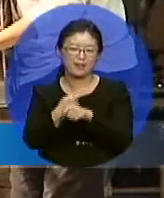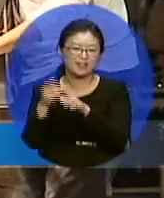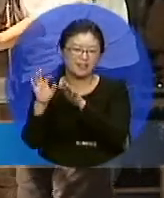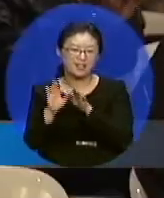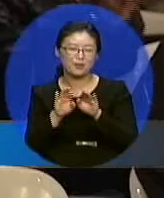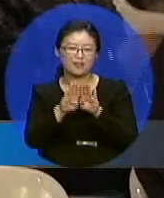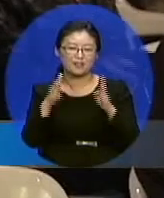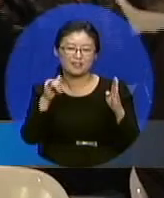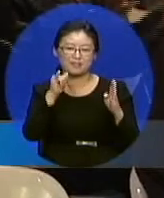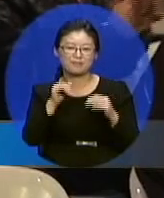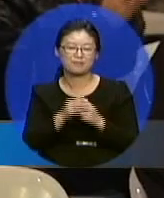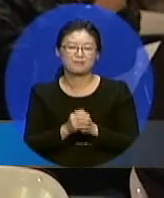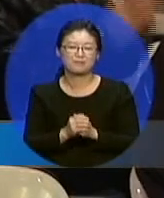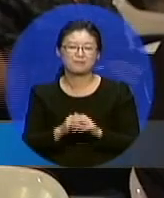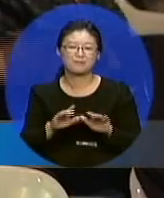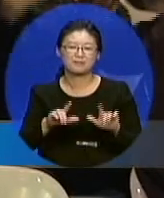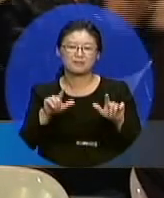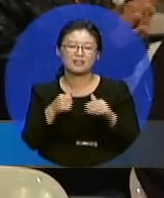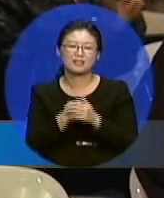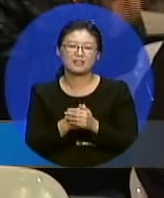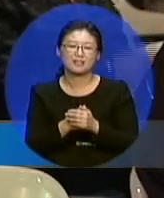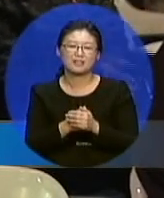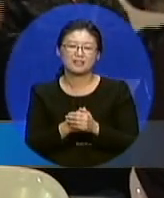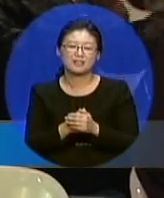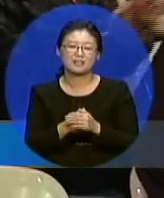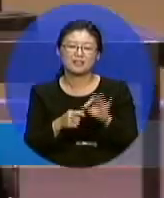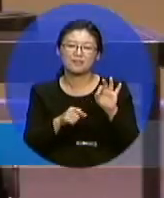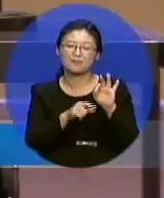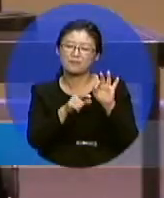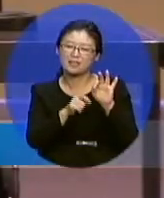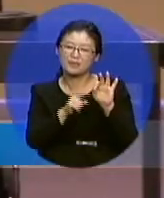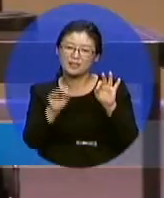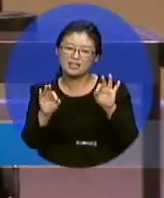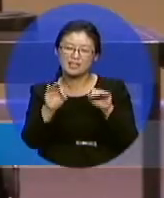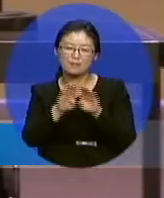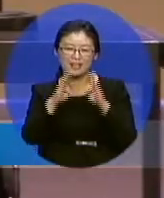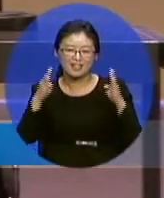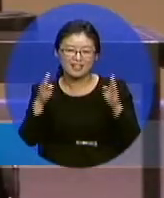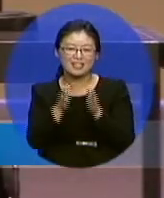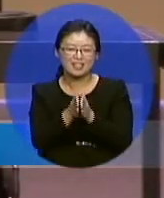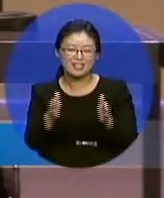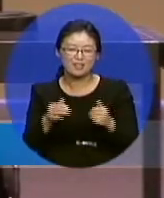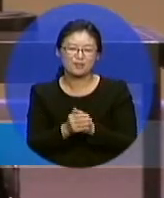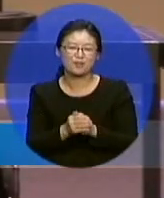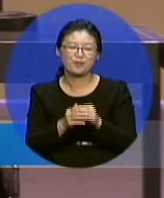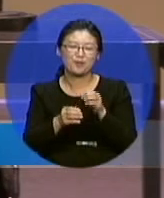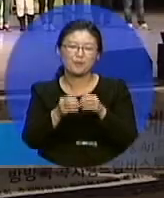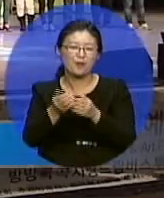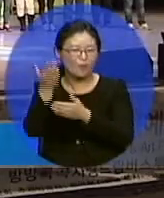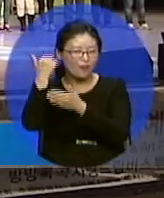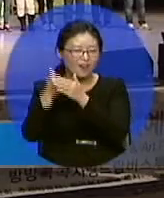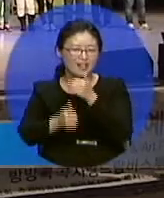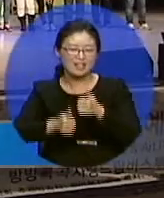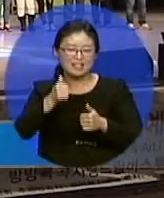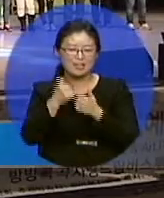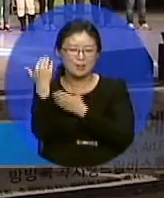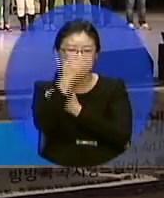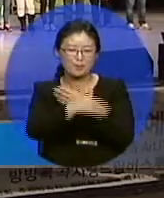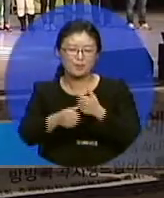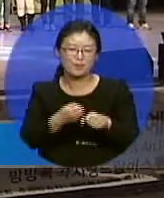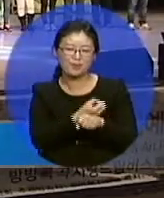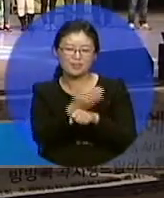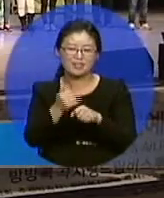있습니다. 올해는 지난 10일 서울시청광장 개막식을 시작으로 문학과거시험, 온몸으로 전하는